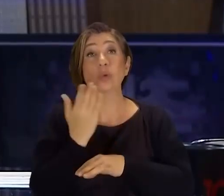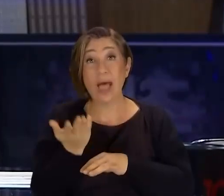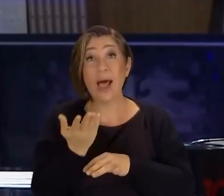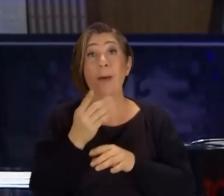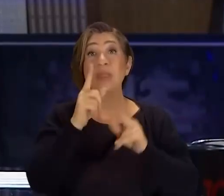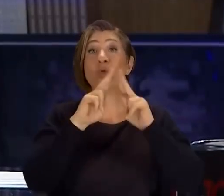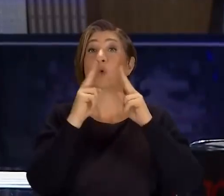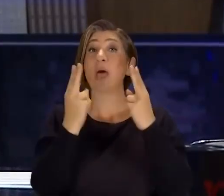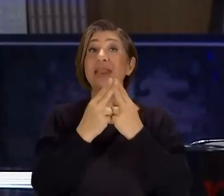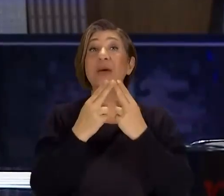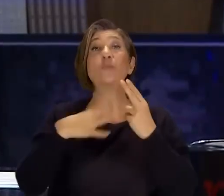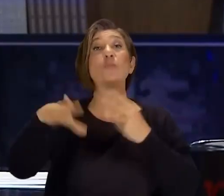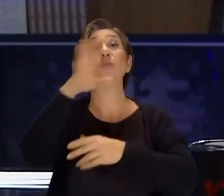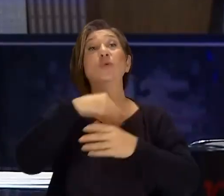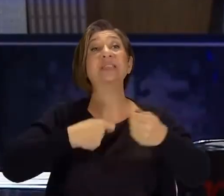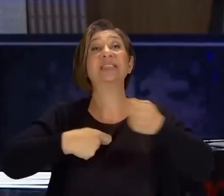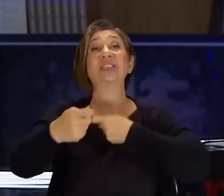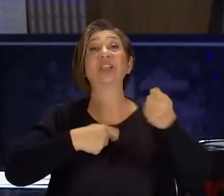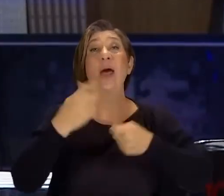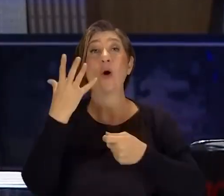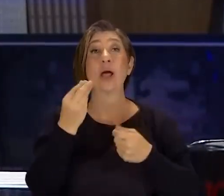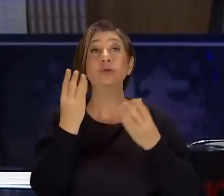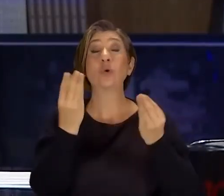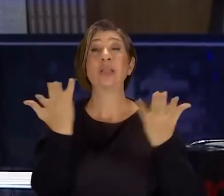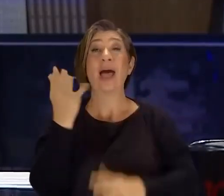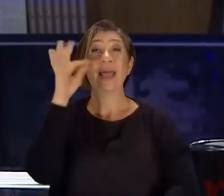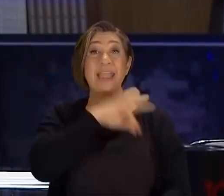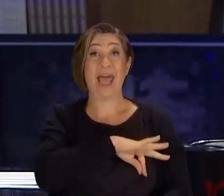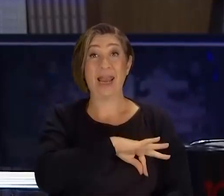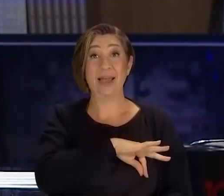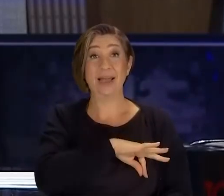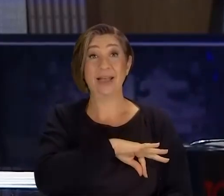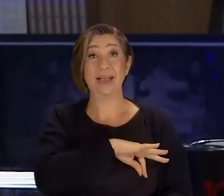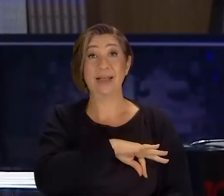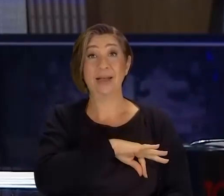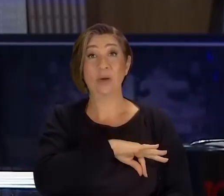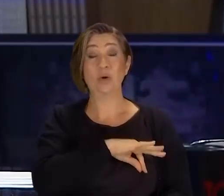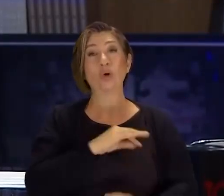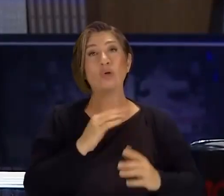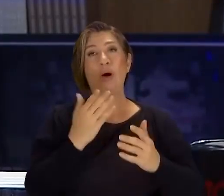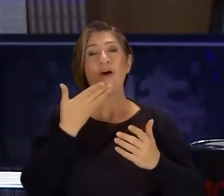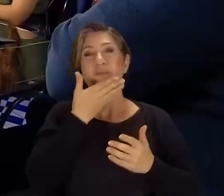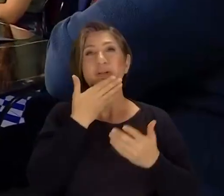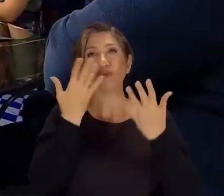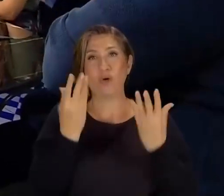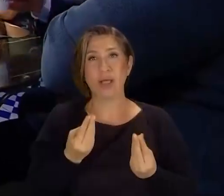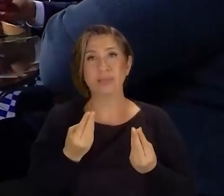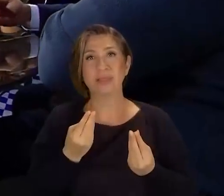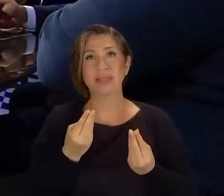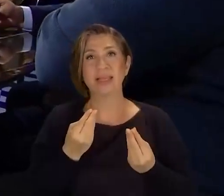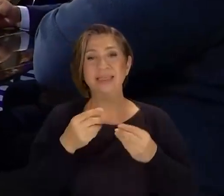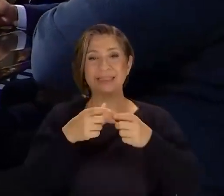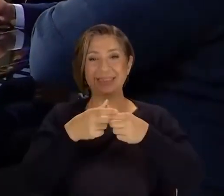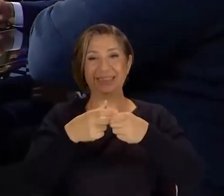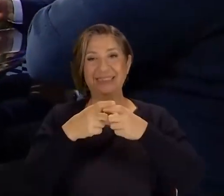da niye bir dünyadaki bütün ticari olarak çok daha karlı ı kullanışlı olan